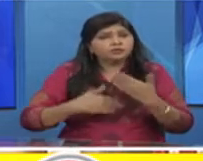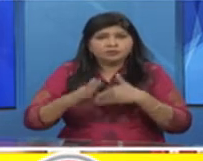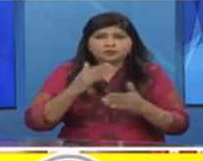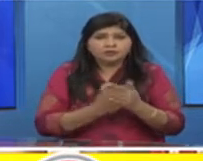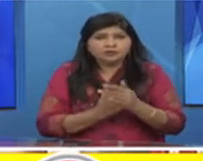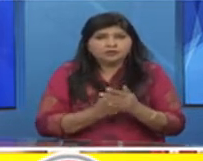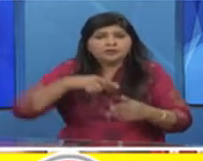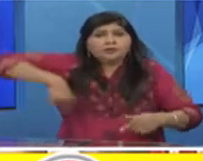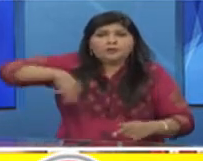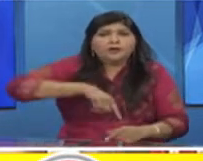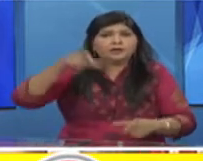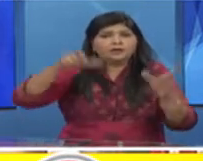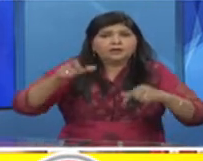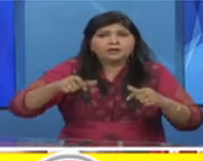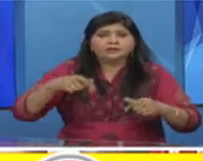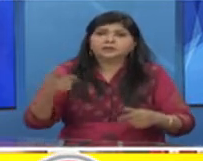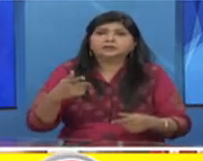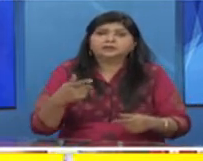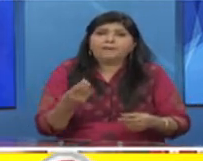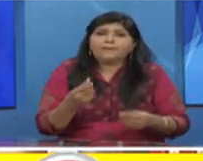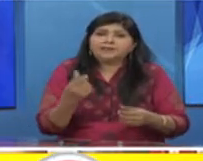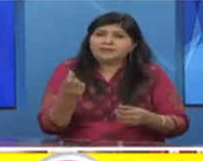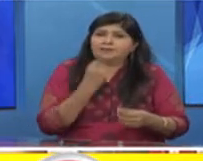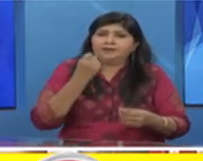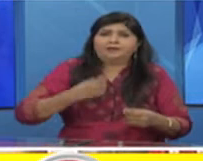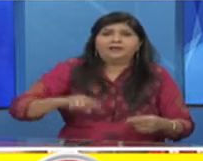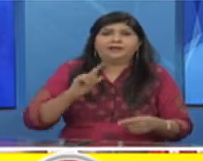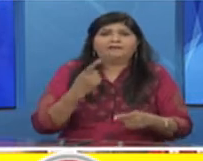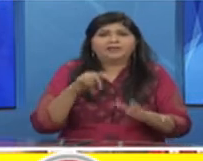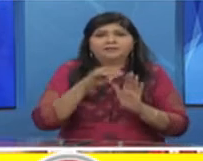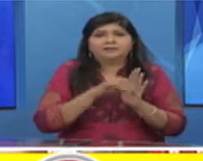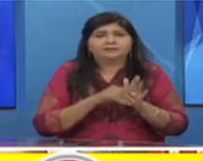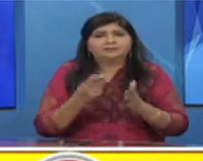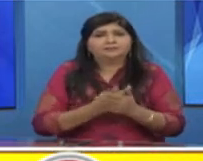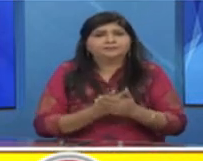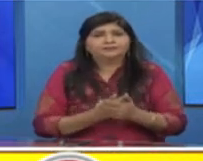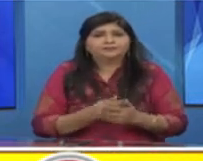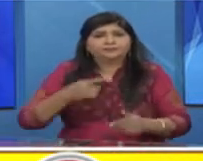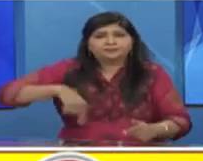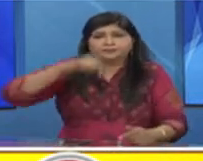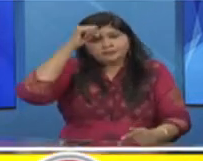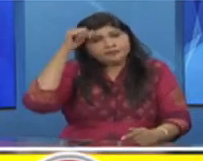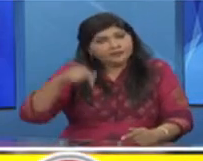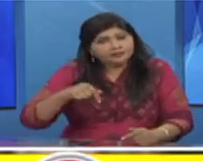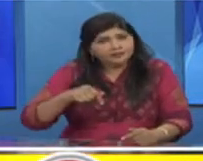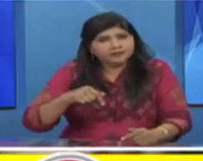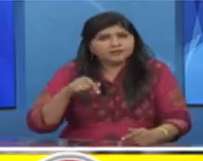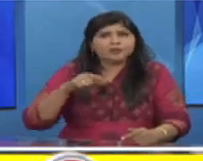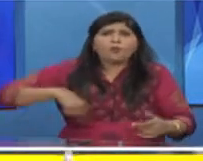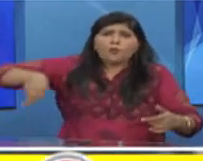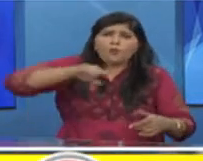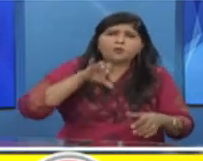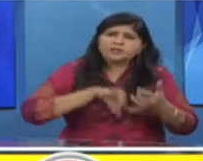यह वहाँ के लोगों की आजीविका का एक प्रमुख स्रोत भी बन जाएगा। साथियों, देश के लिए, सभी राज्यों के